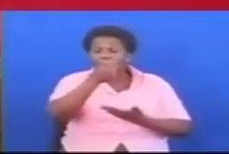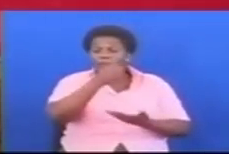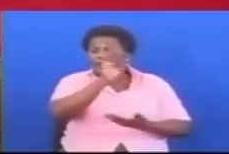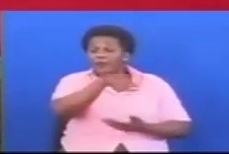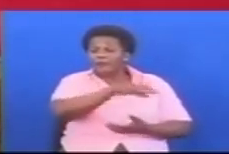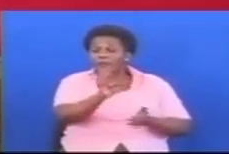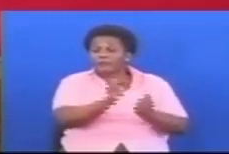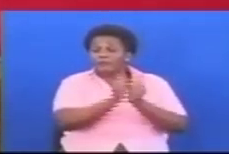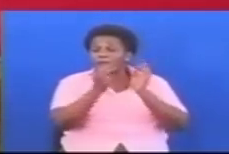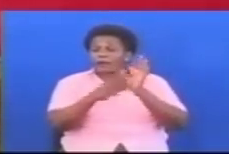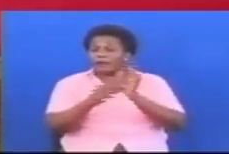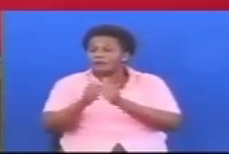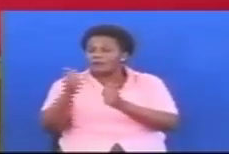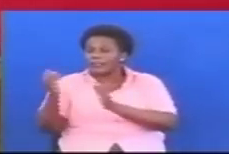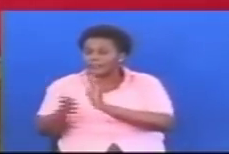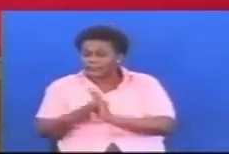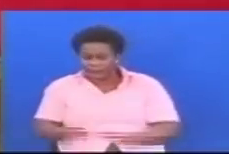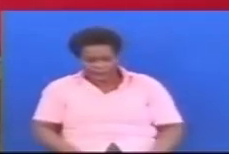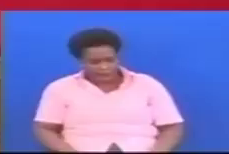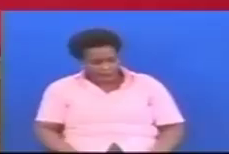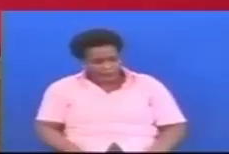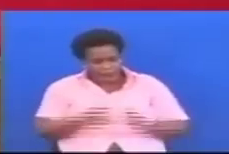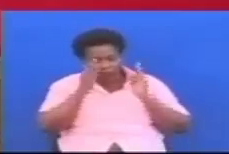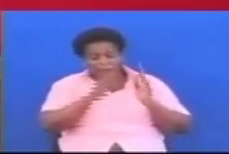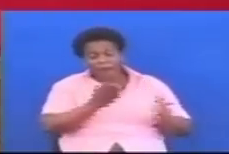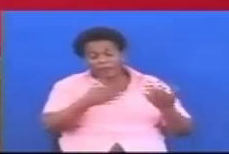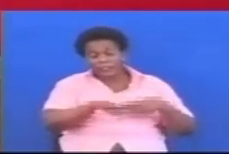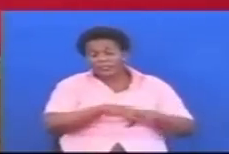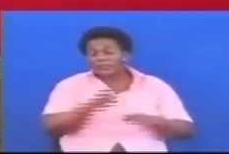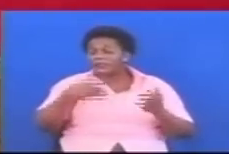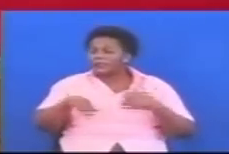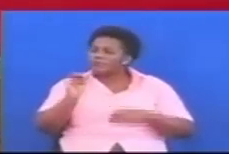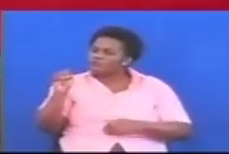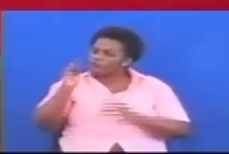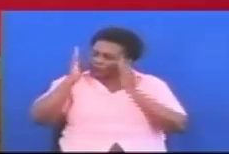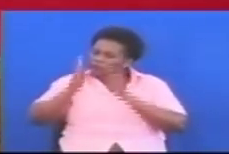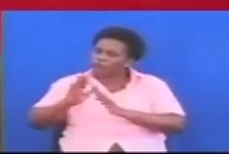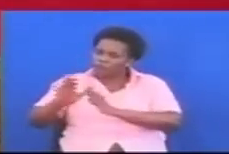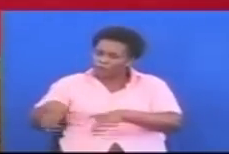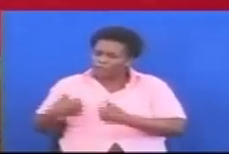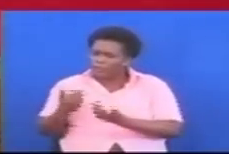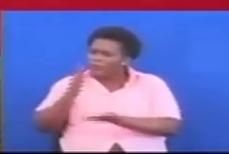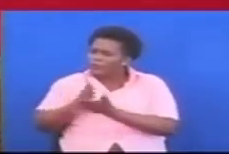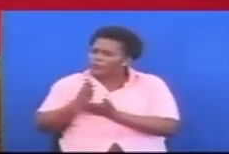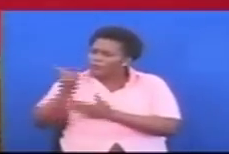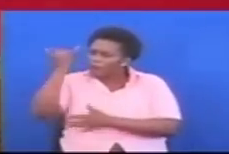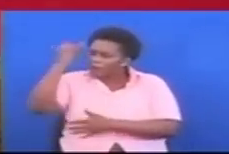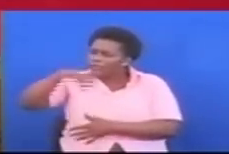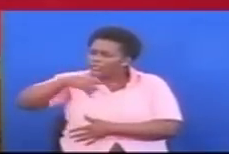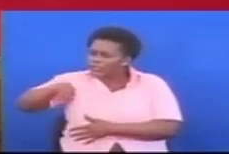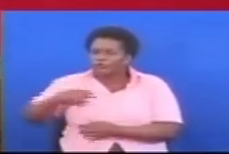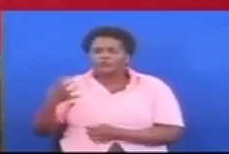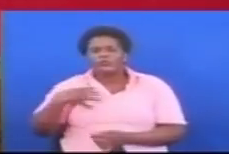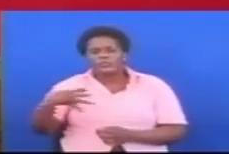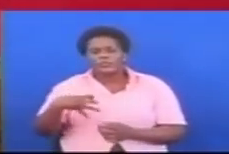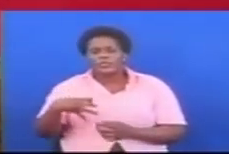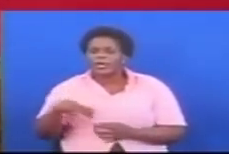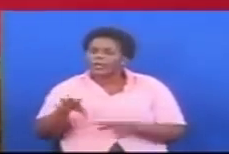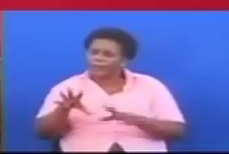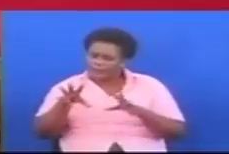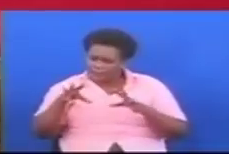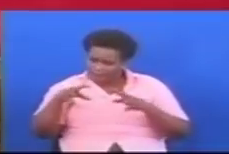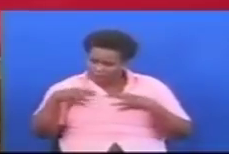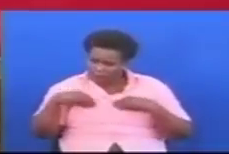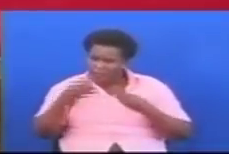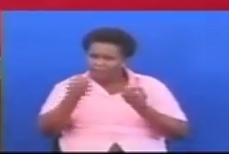bunge lako tukufu kuwa kwa kiasi kikubwa ushauri uliotolewa na kamati umetekelezwa. Baadhi ya ushauri uliotekelezwa ni pamoja